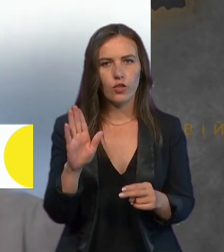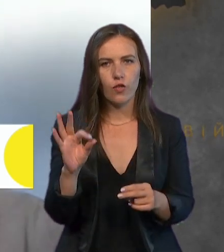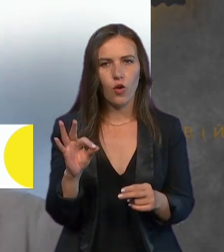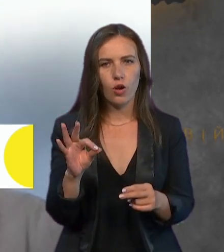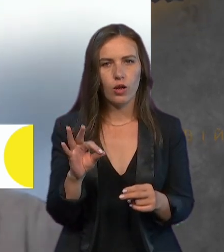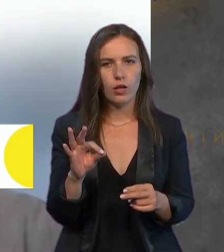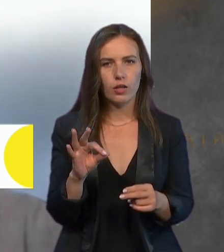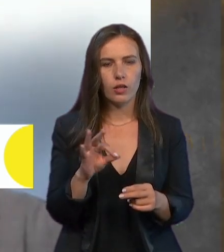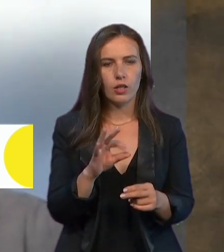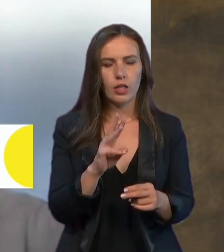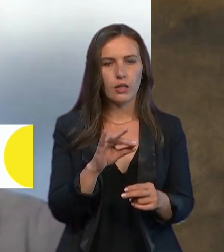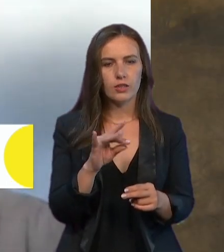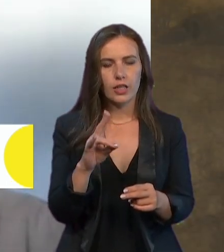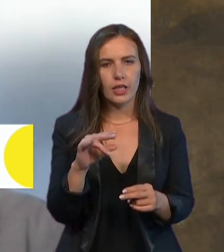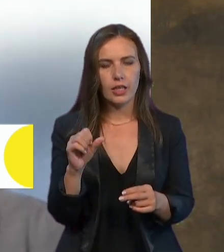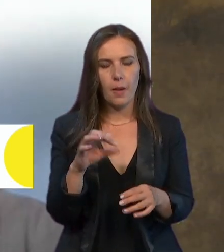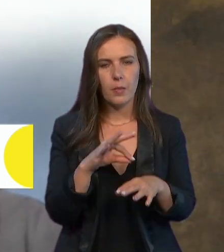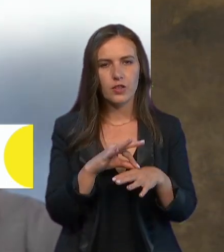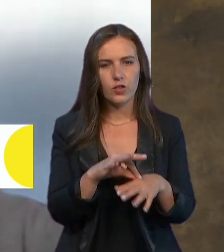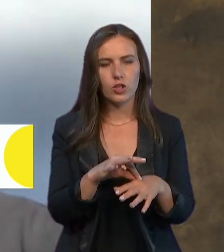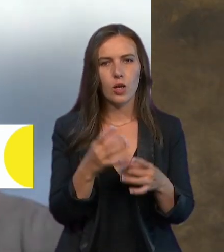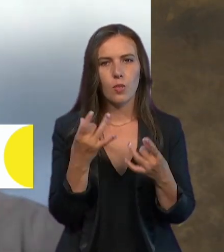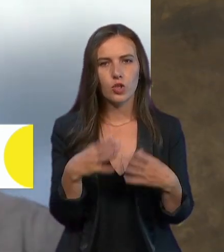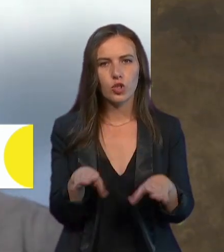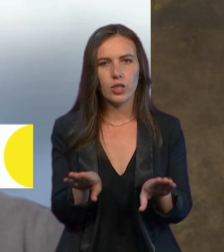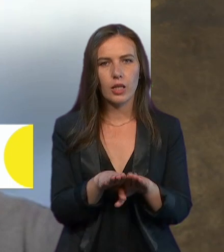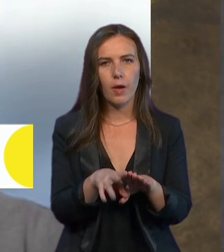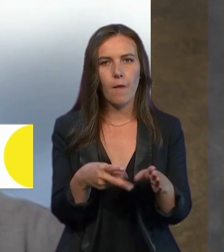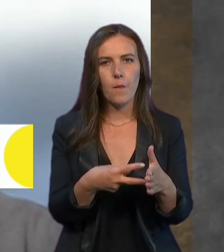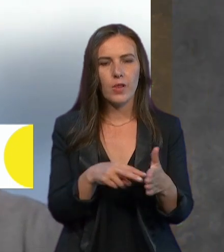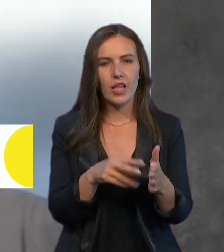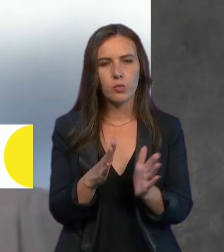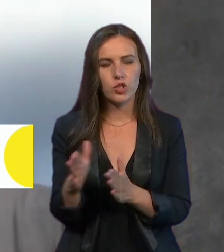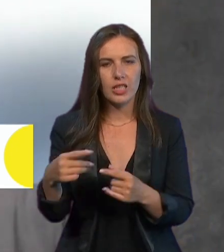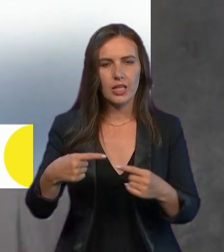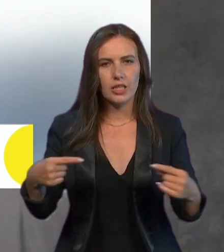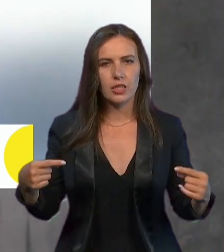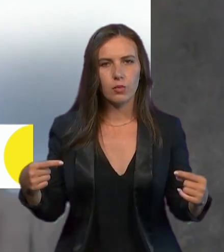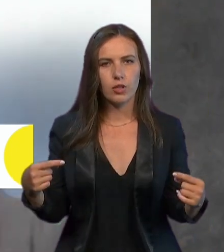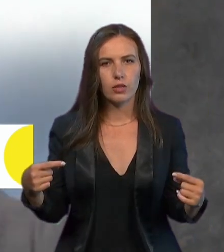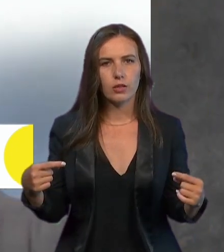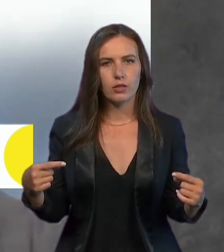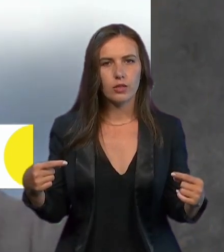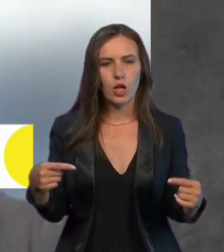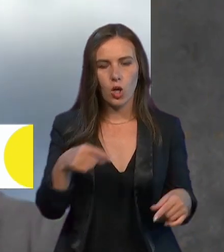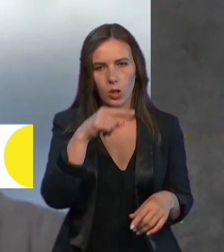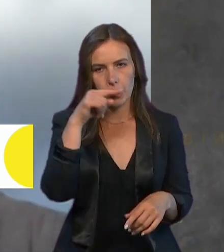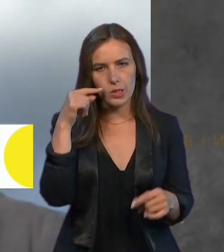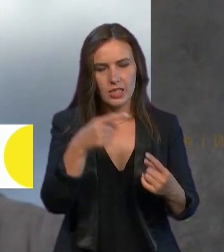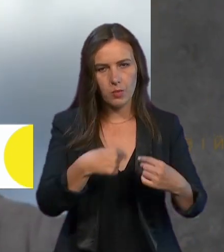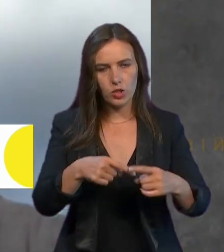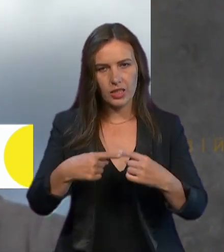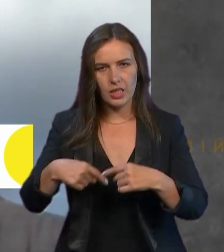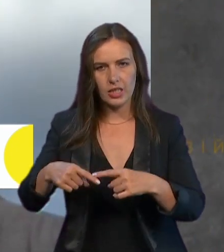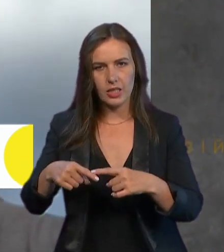траси Таврида, і проводилися просто, так би мовити, у плановому режимі різними російськими організаціями,